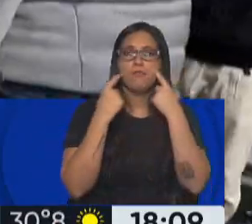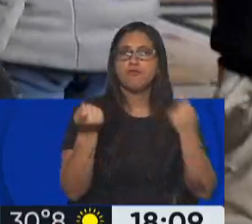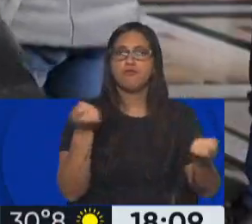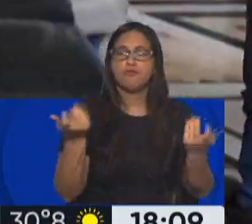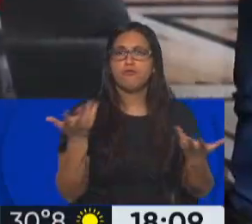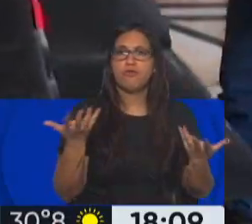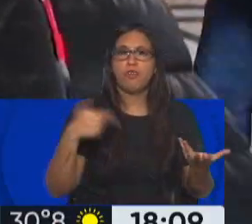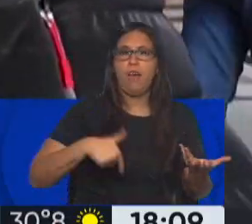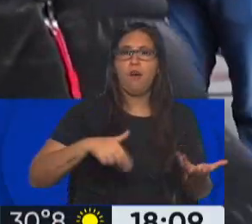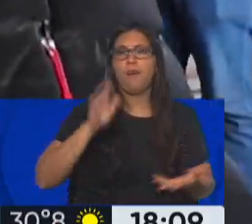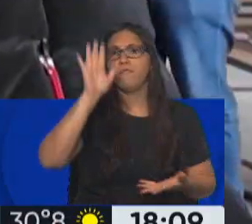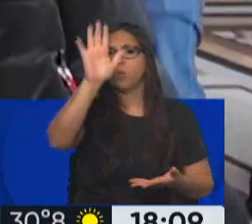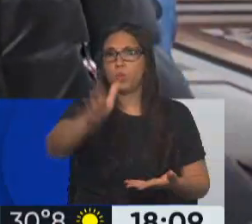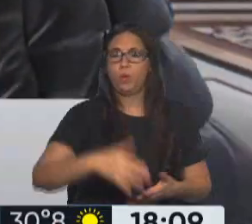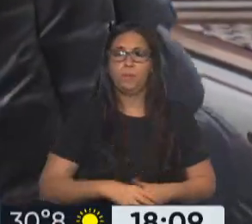будущем.